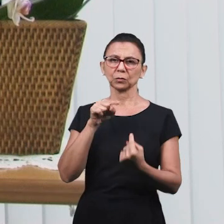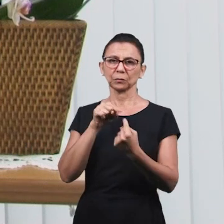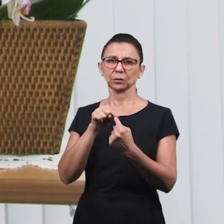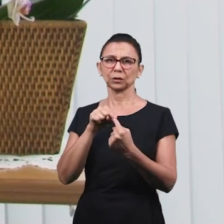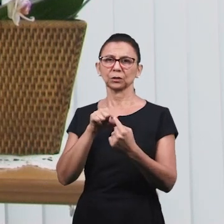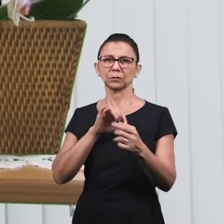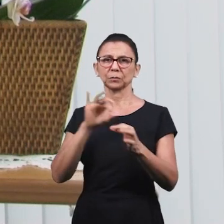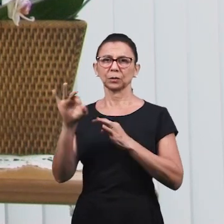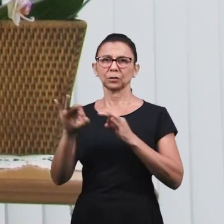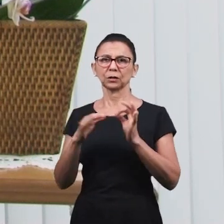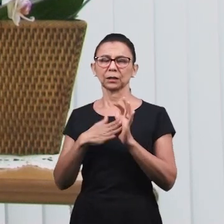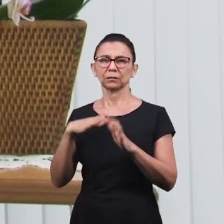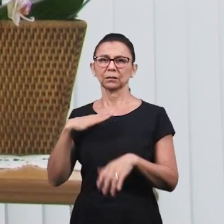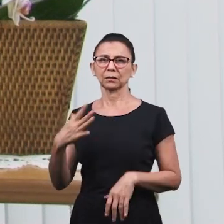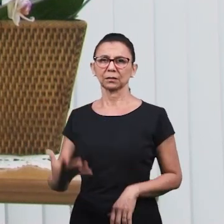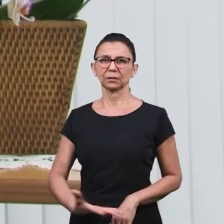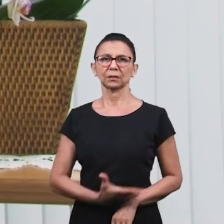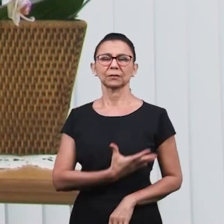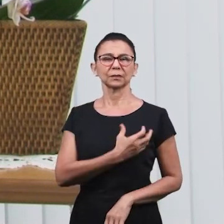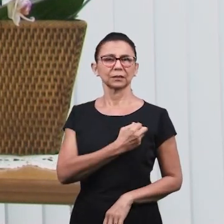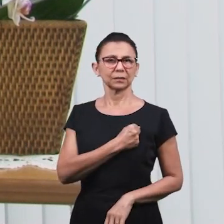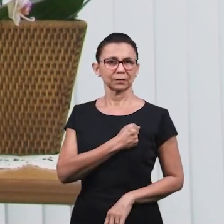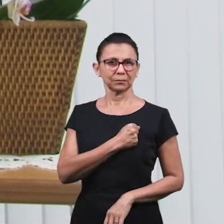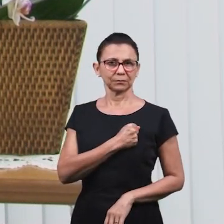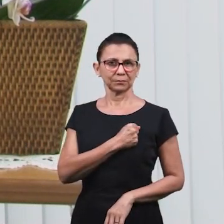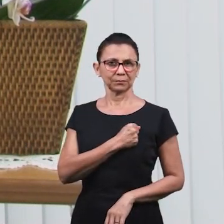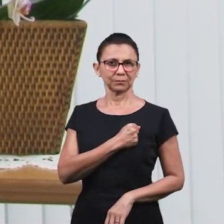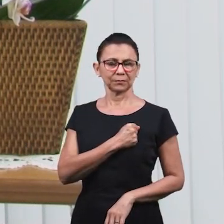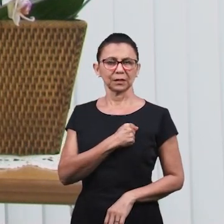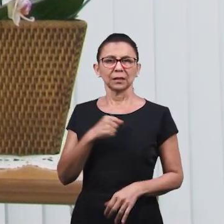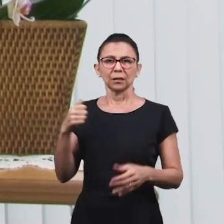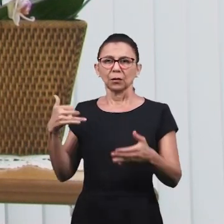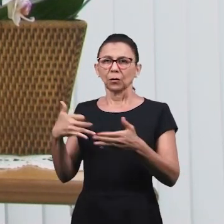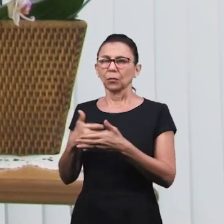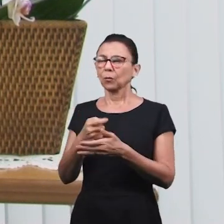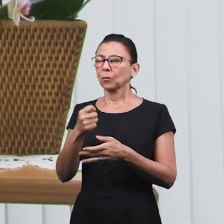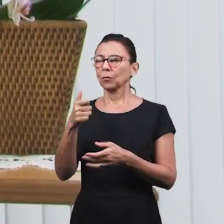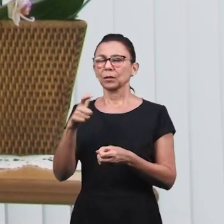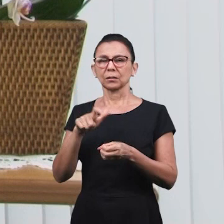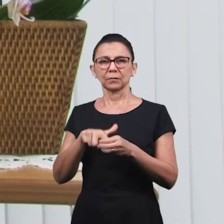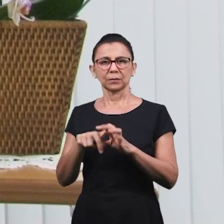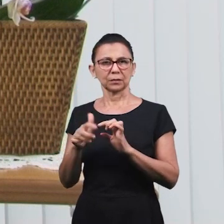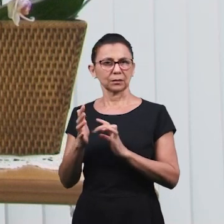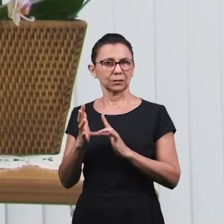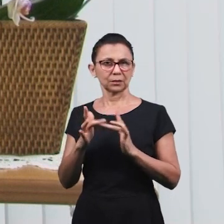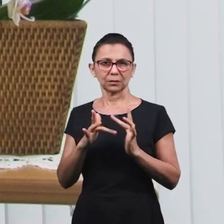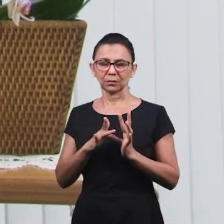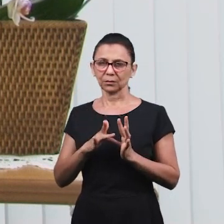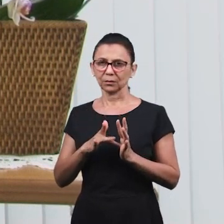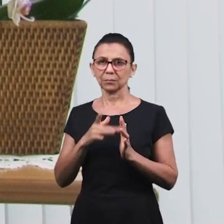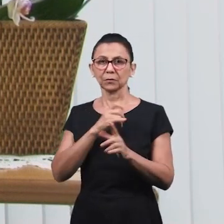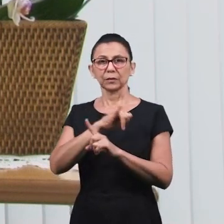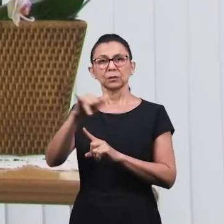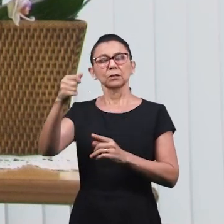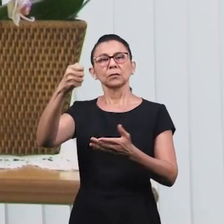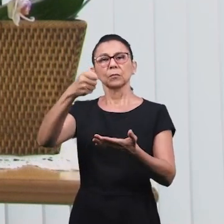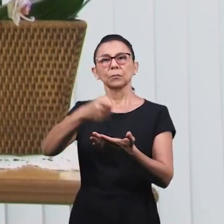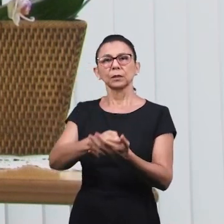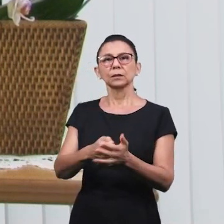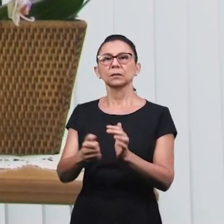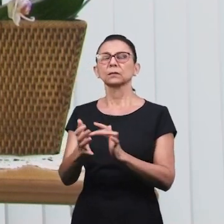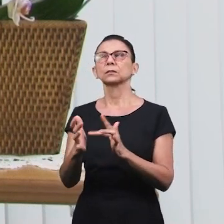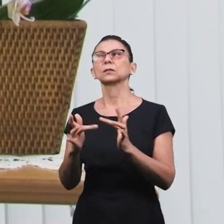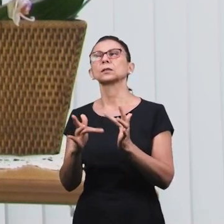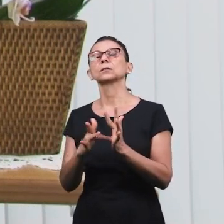Et aujourd'hui, nous indiquons dans la même direction. Mais ce point, il est devant nous, juste devant